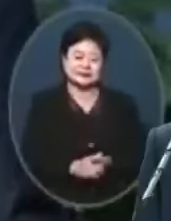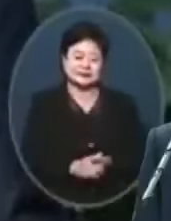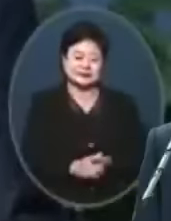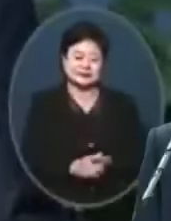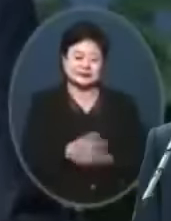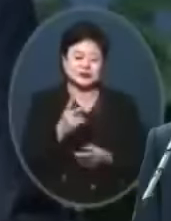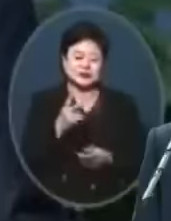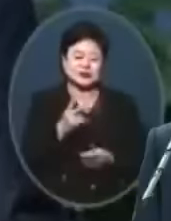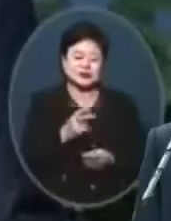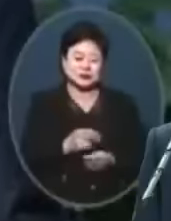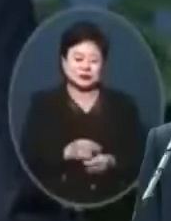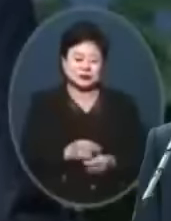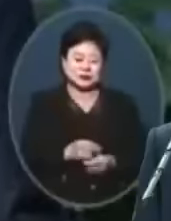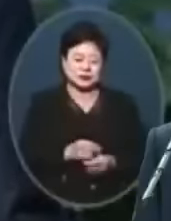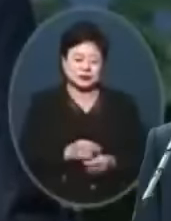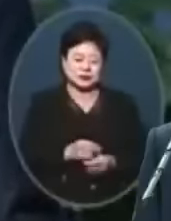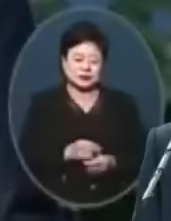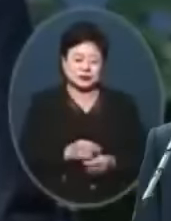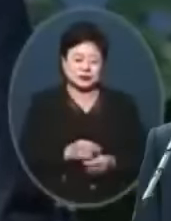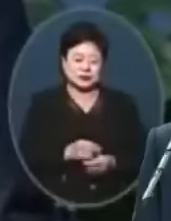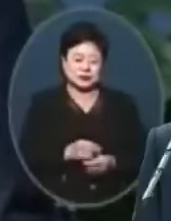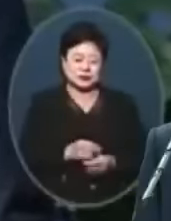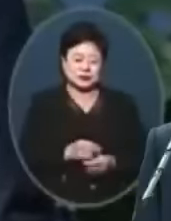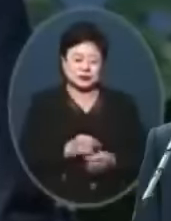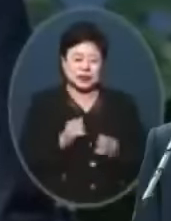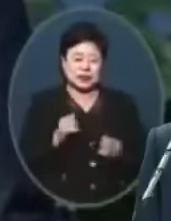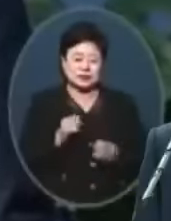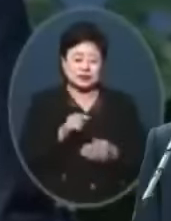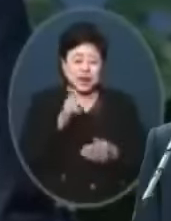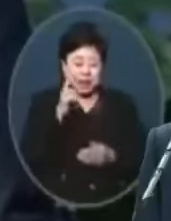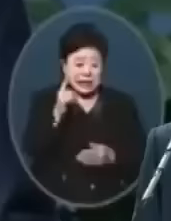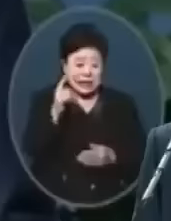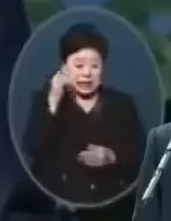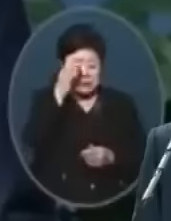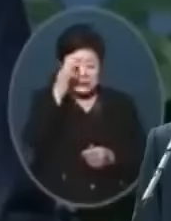이 두 분 중에 한 분을 찾지